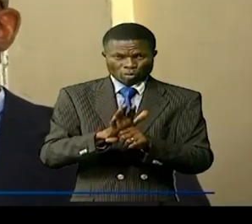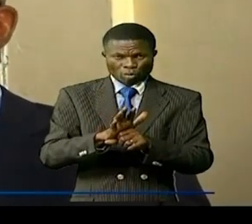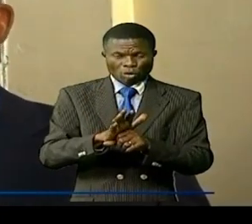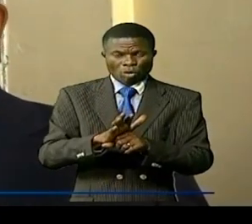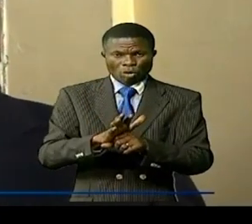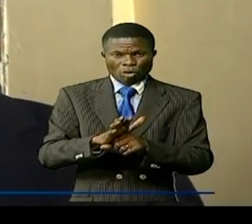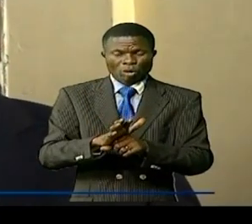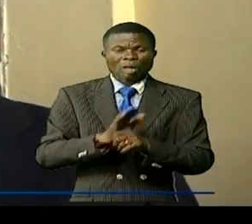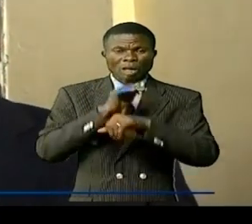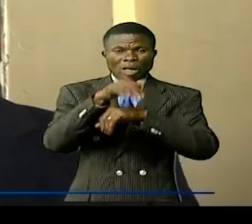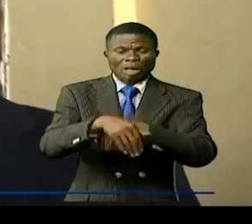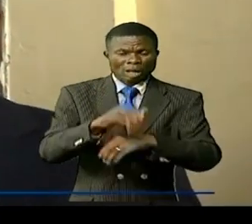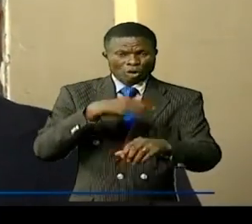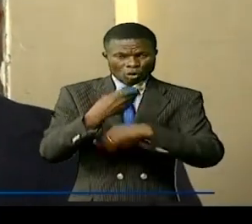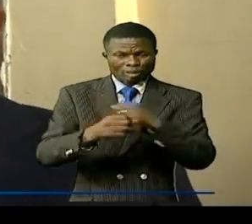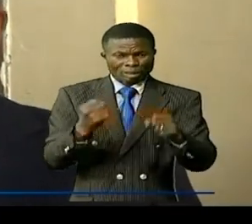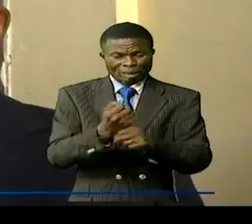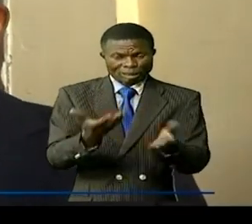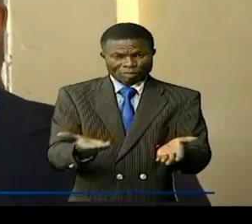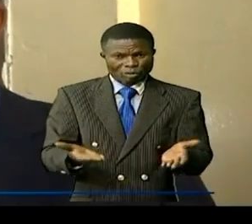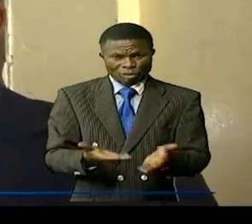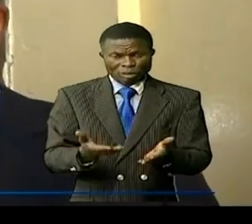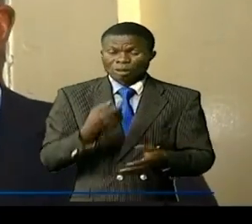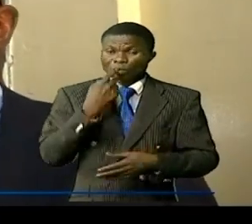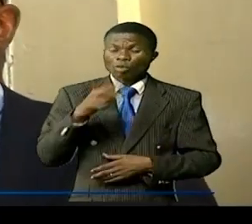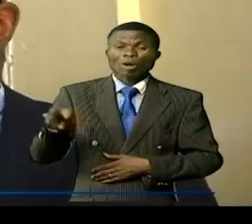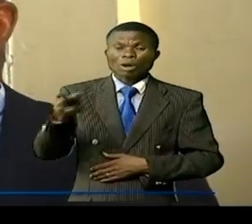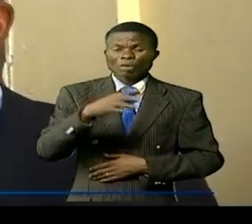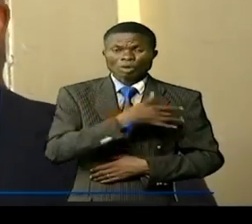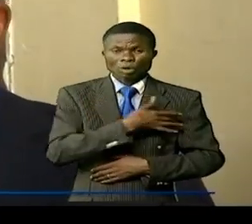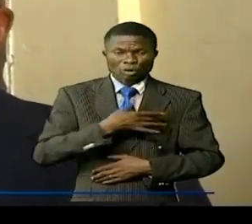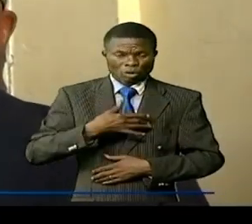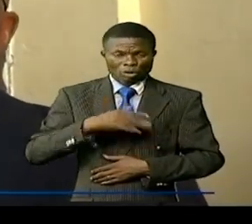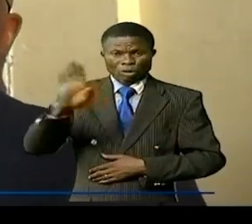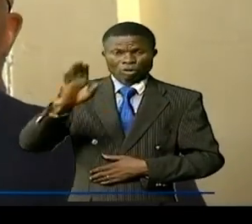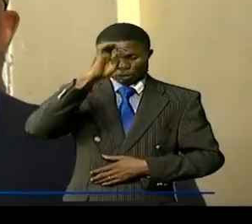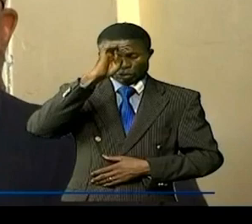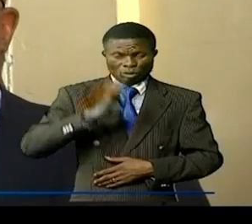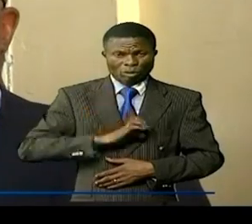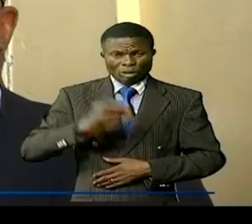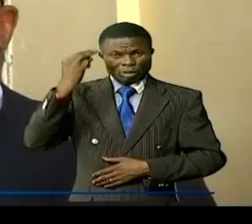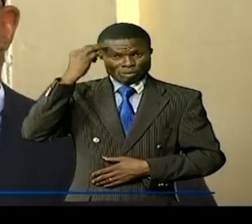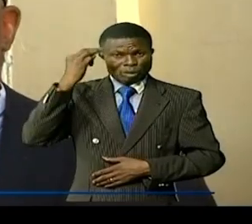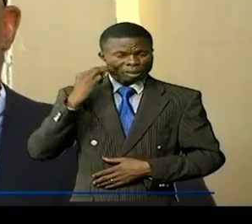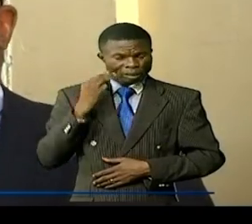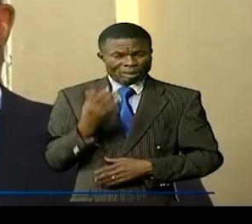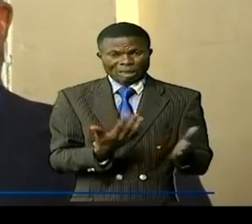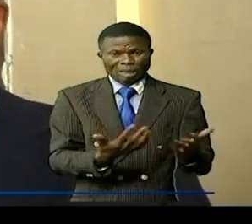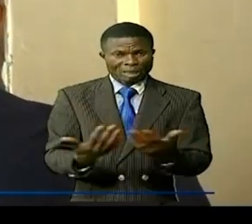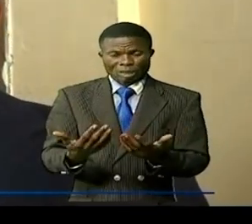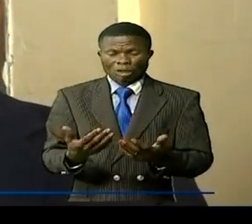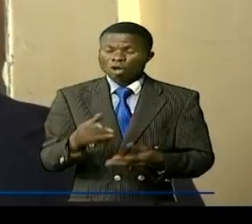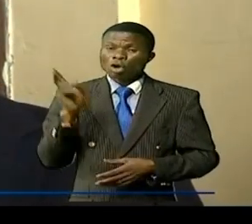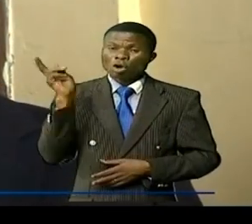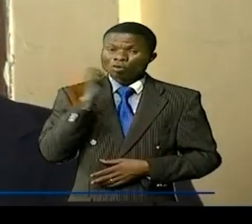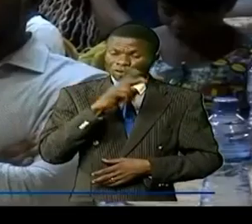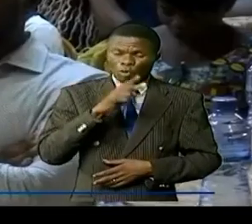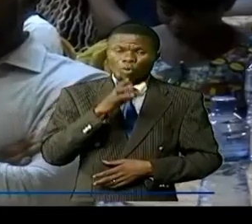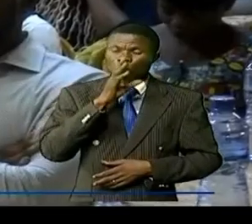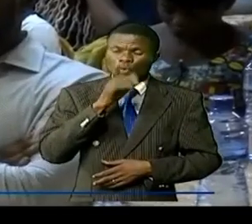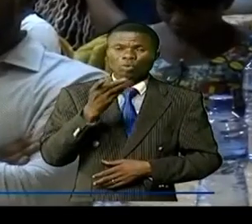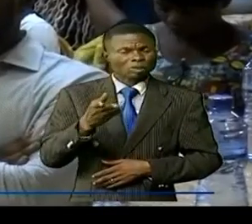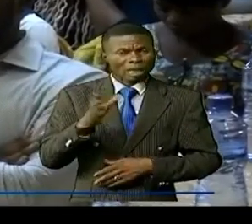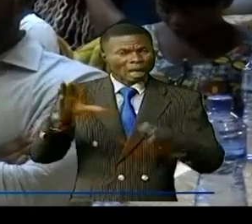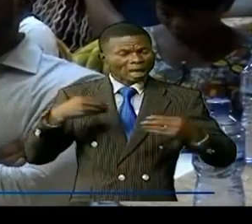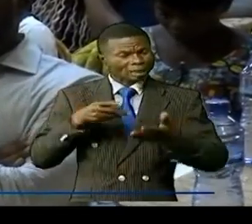un engagement quelconque, je le dis au nom de son Excellence le ministre du numérique, que c'est faux et archi-faux.